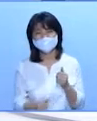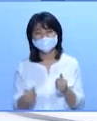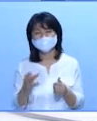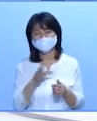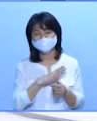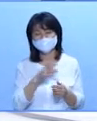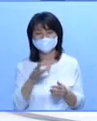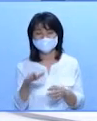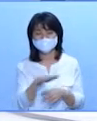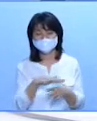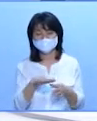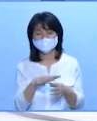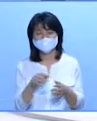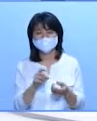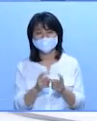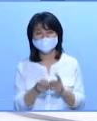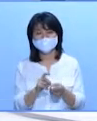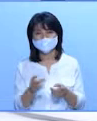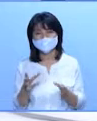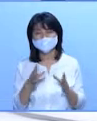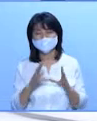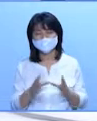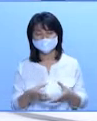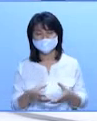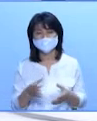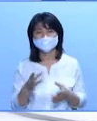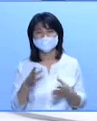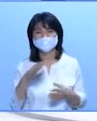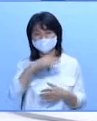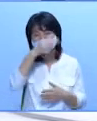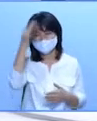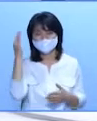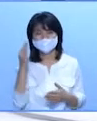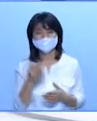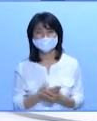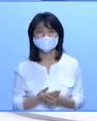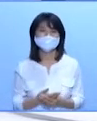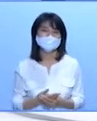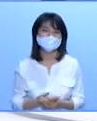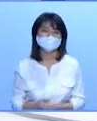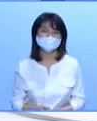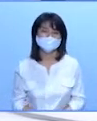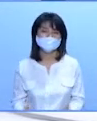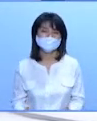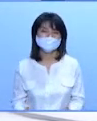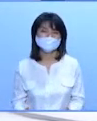кровь на поле битвы за мирное небо. Следующий сюжет о Каирбеке Мамытбекове, который участвовал в Сталинградской битве.